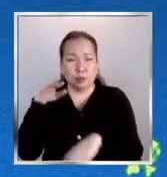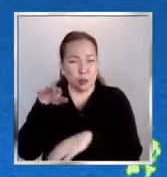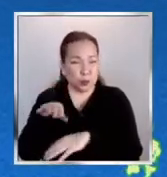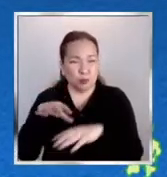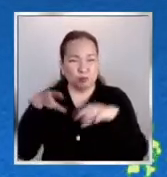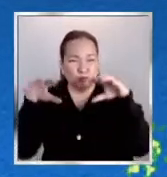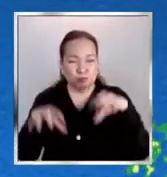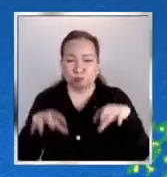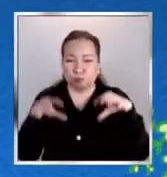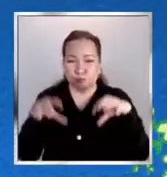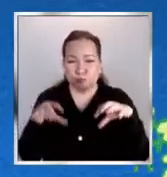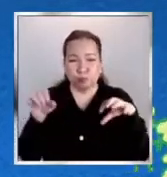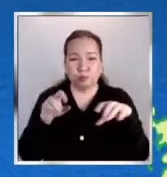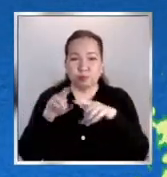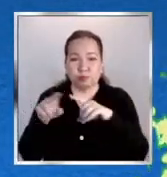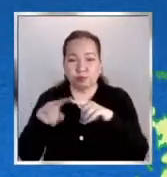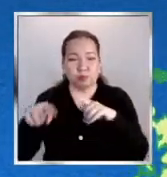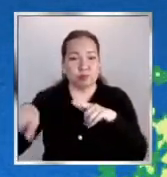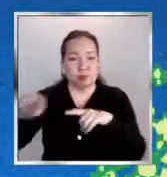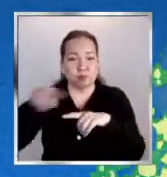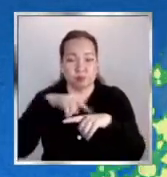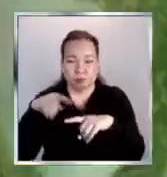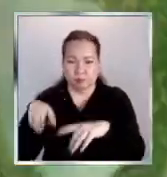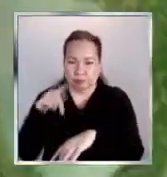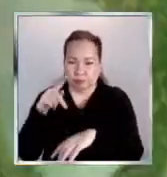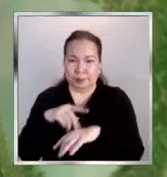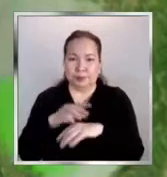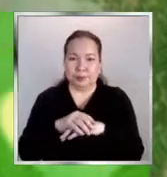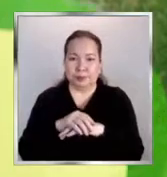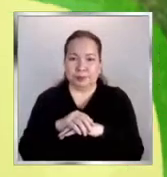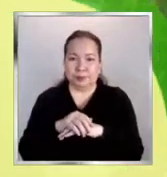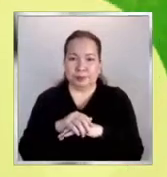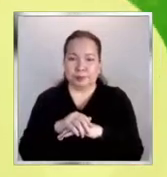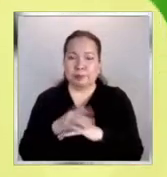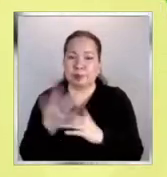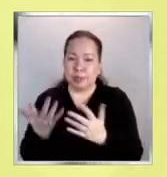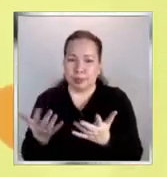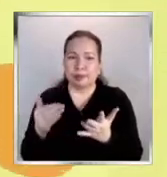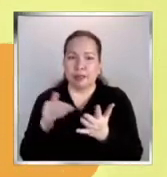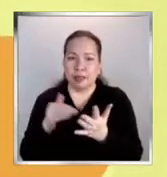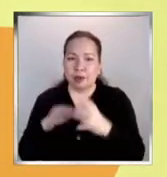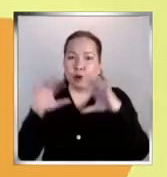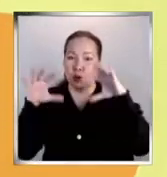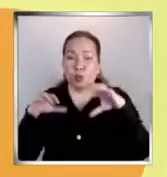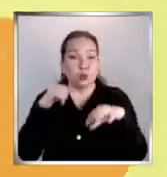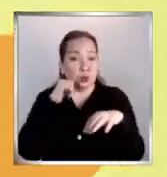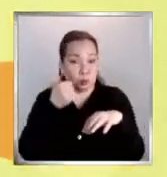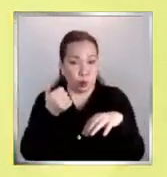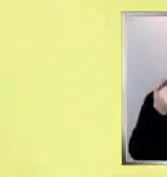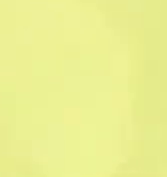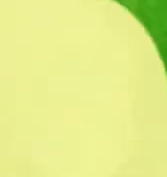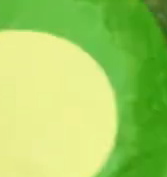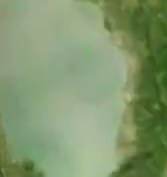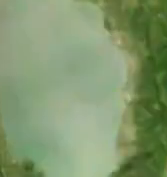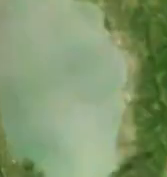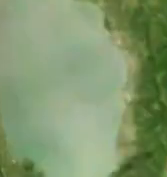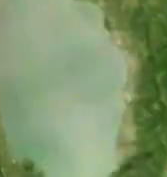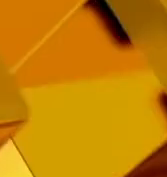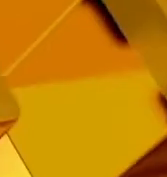ang ibang bahagi ng bansa. Posible rin muli ang ulan bukas dito sa Metro Manila.